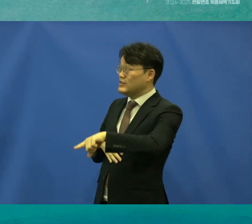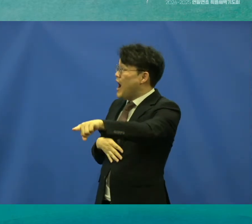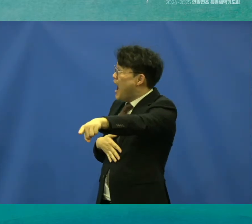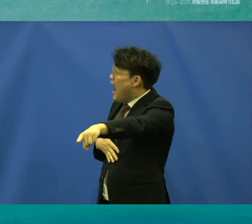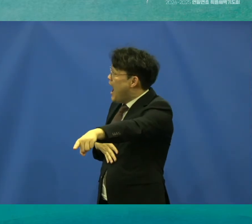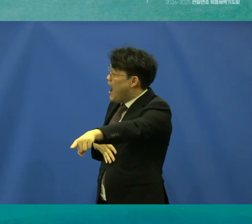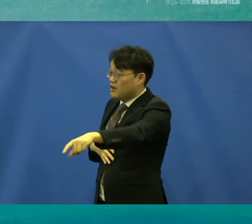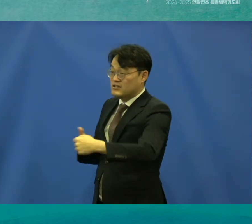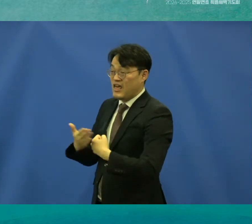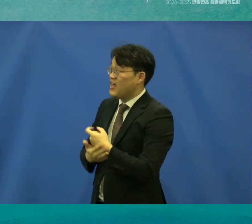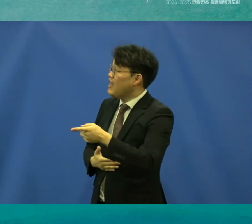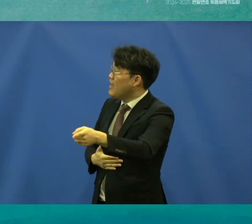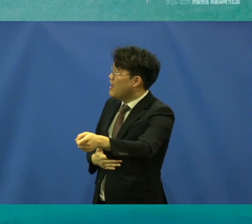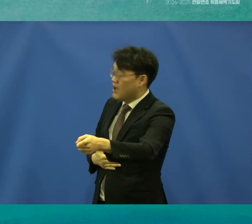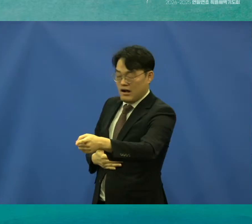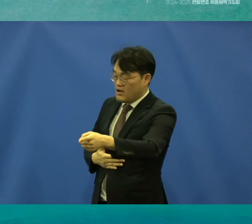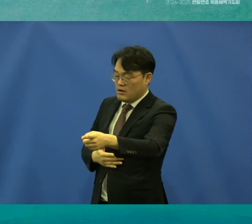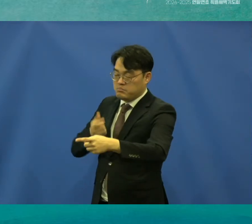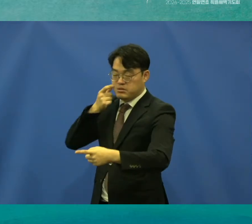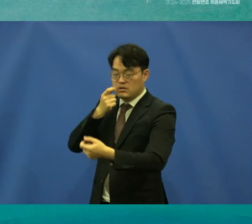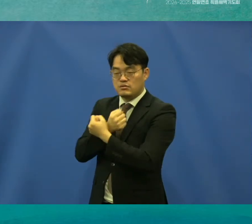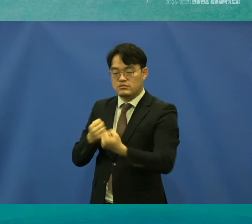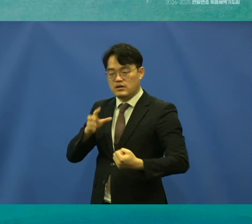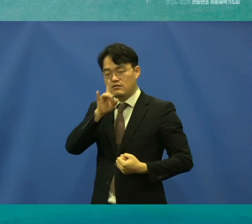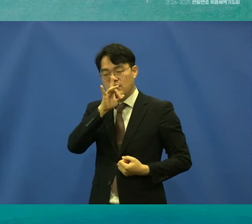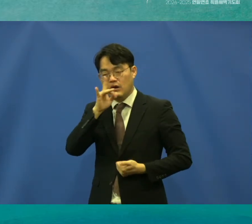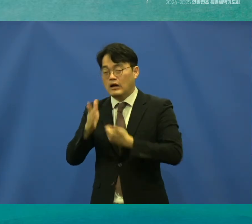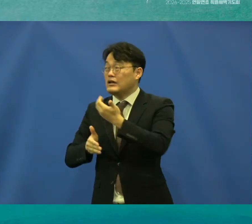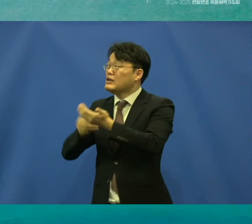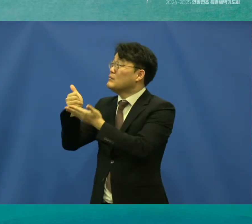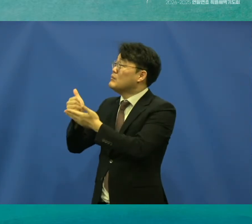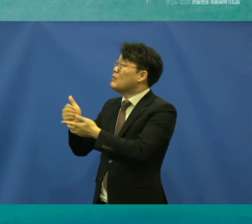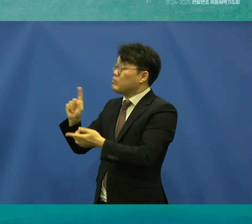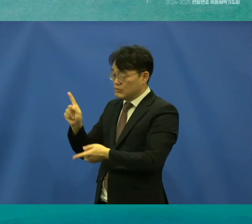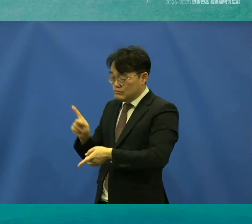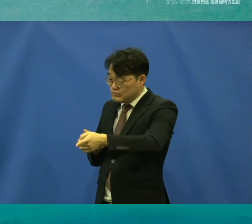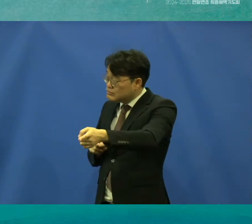다른 사람이 은혜를 받았다고 하면 그건 용서가 안 돼. 저 양반은